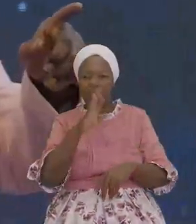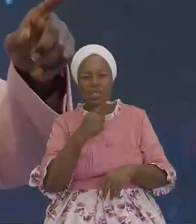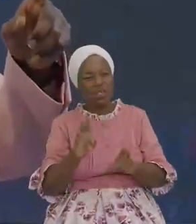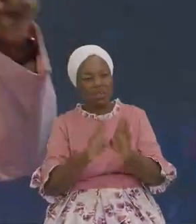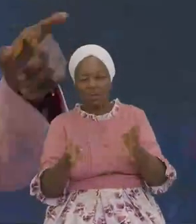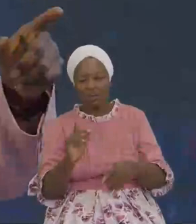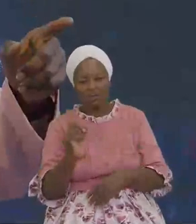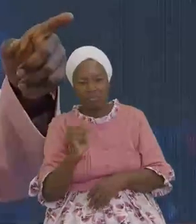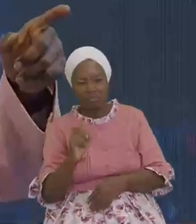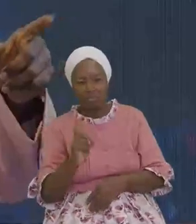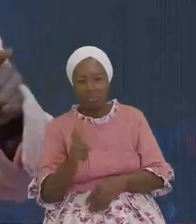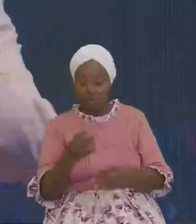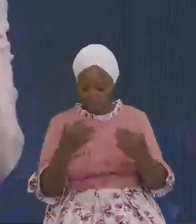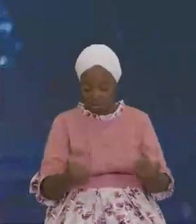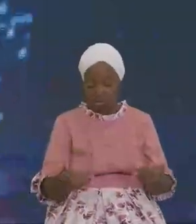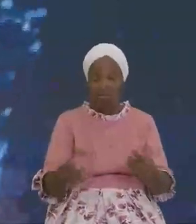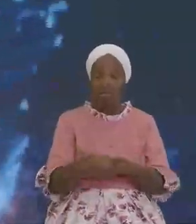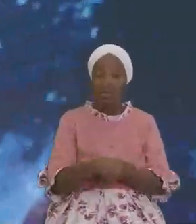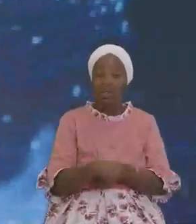dit, je serai la porte.